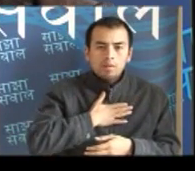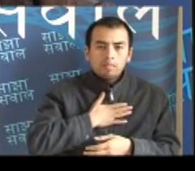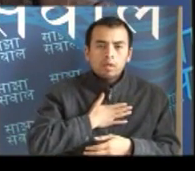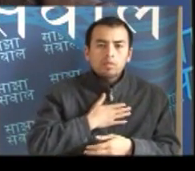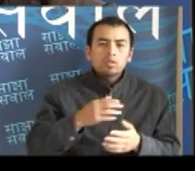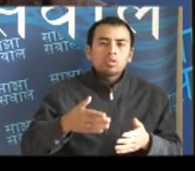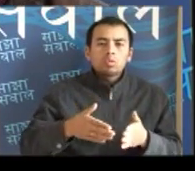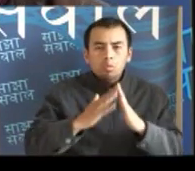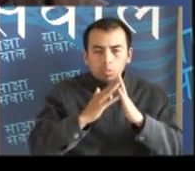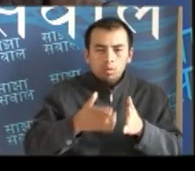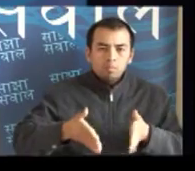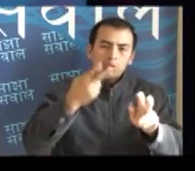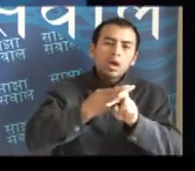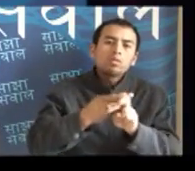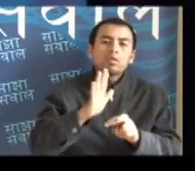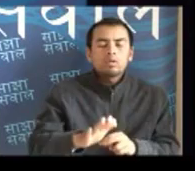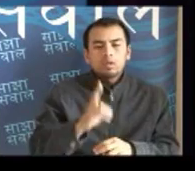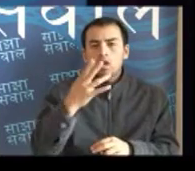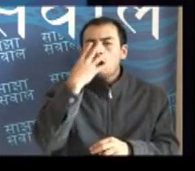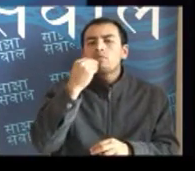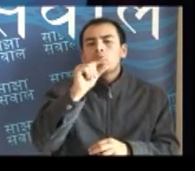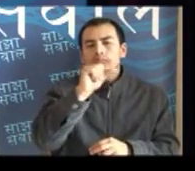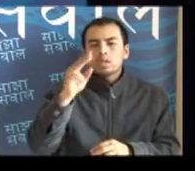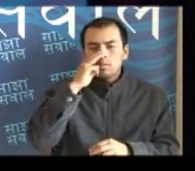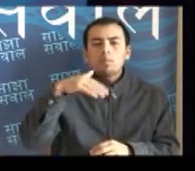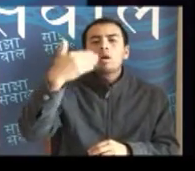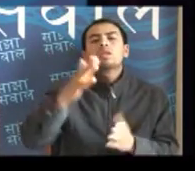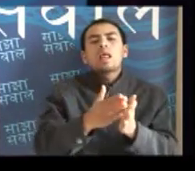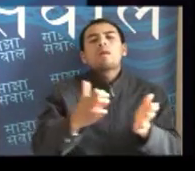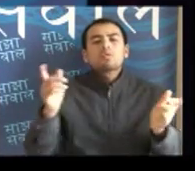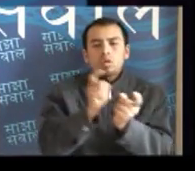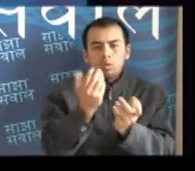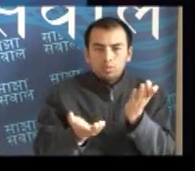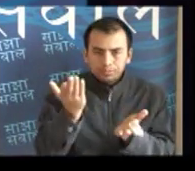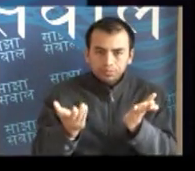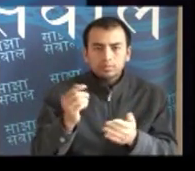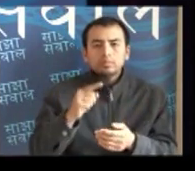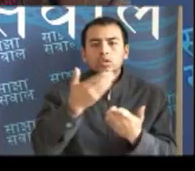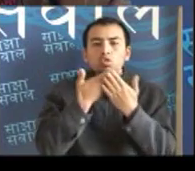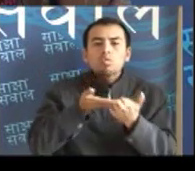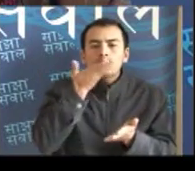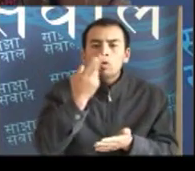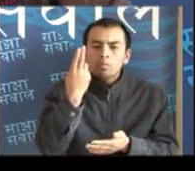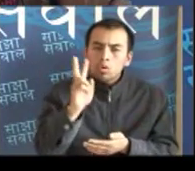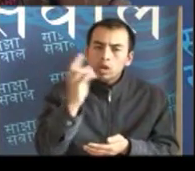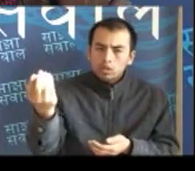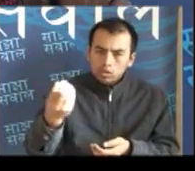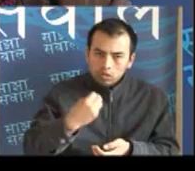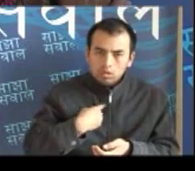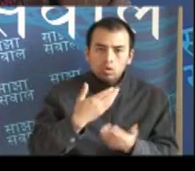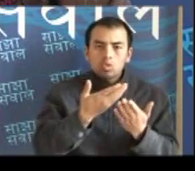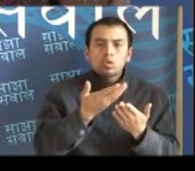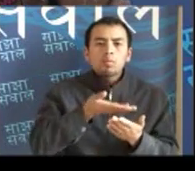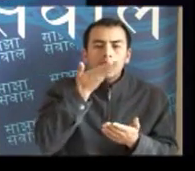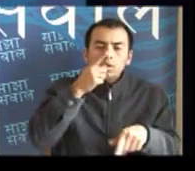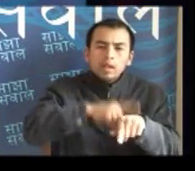भौतिक संरचनाहरू छैन। त्यही अप्ठ्यारोको म पछि अलिक विस्तृत कुरा गरौँ। तपाईँले स्कुल पढाएँ भन्नुभयो, स्कुल पढाउँदाखेरि